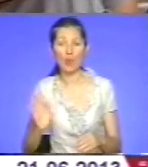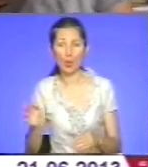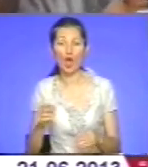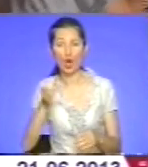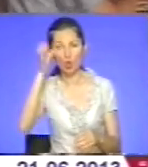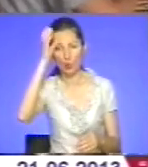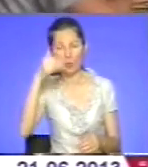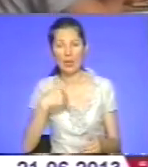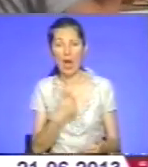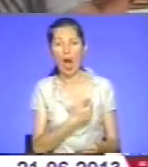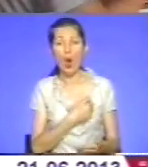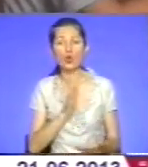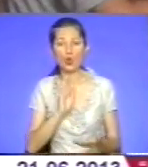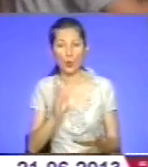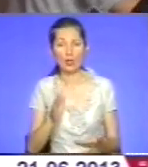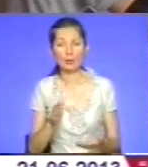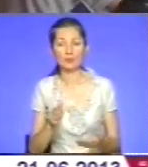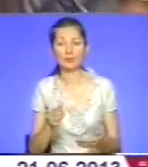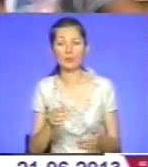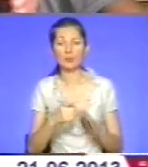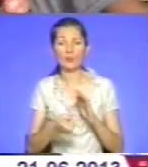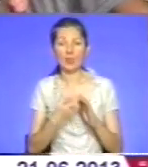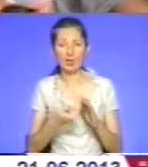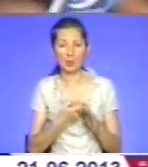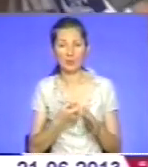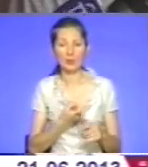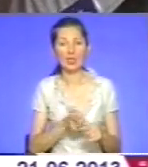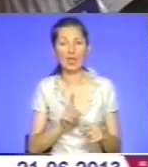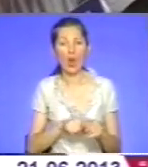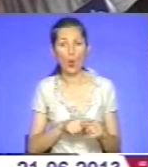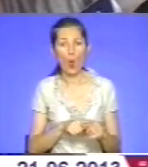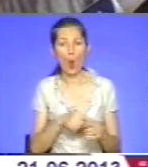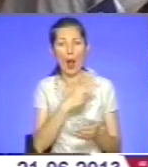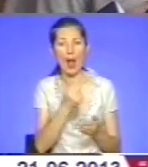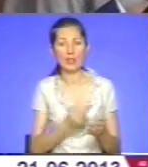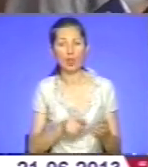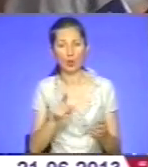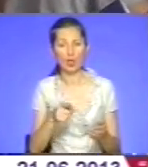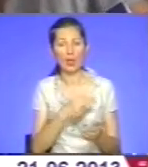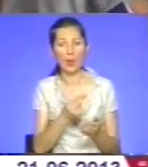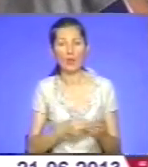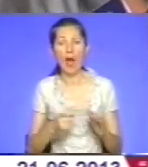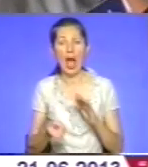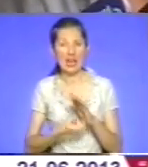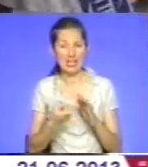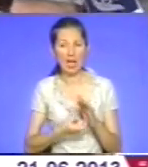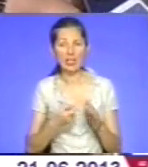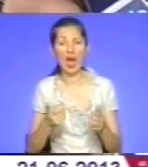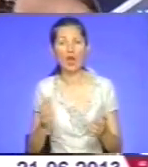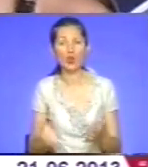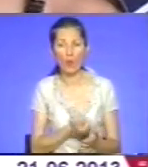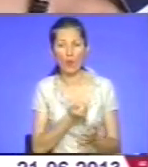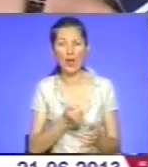хочу стати в майбутньому шахтарем. Таку картинку ти намалював, так? Да. Шахтар добуває вугілля,